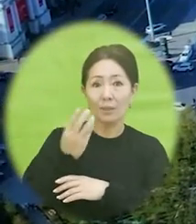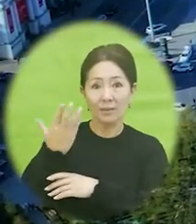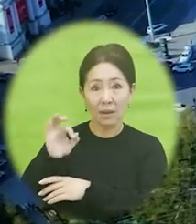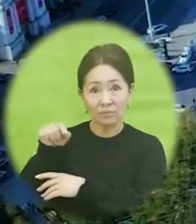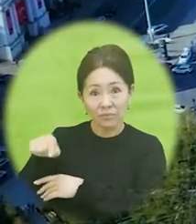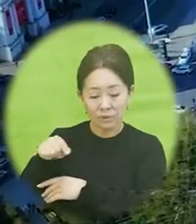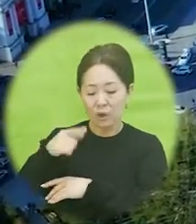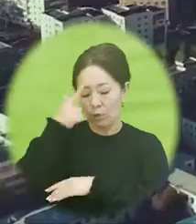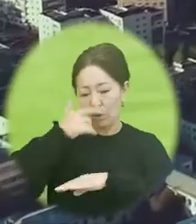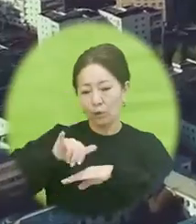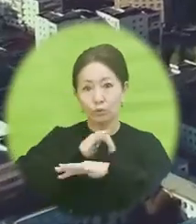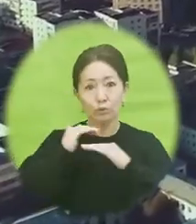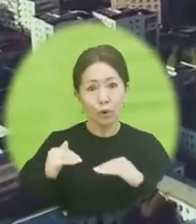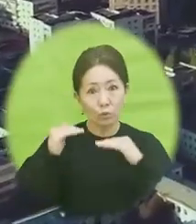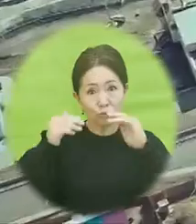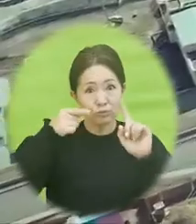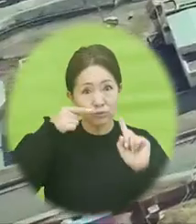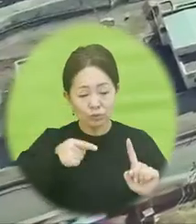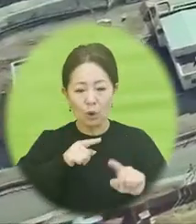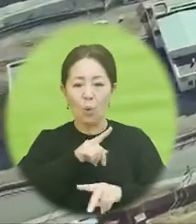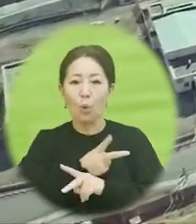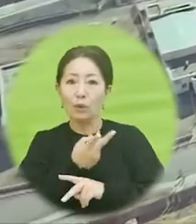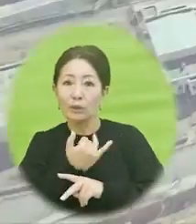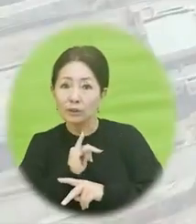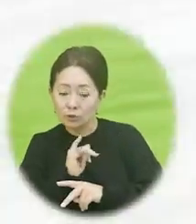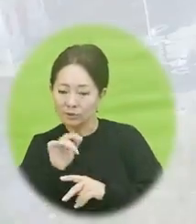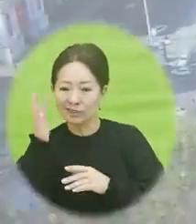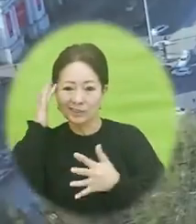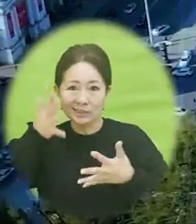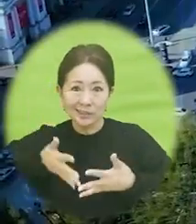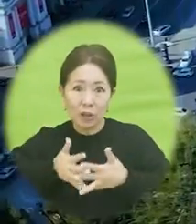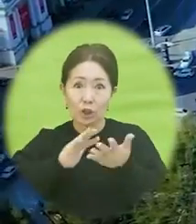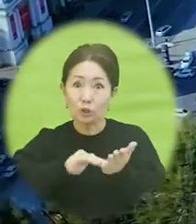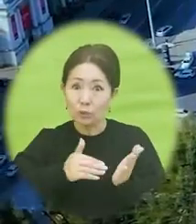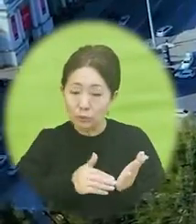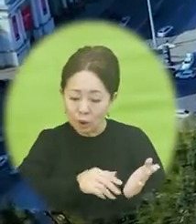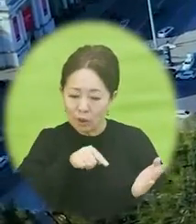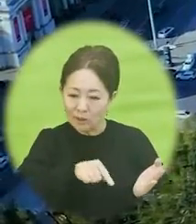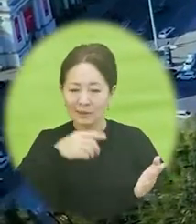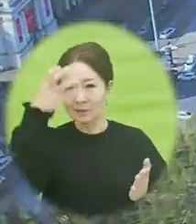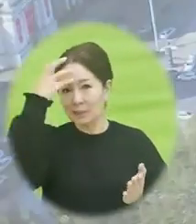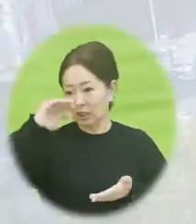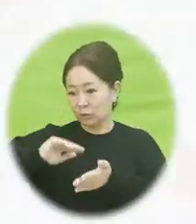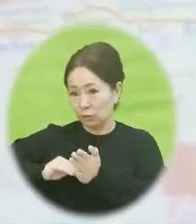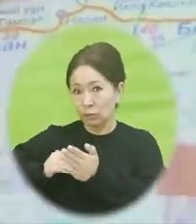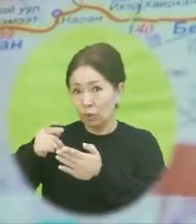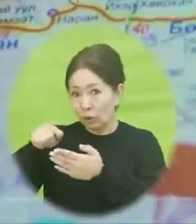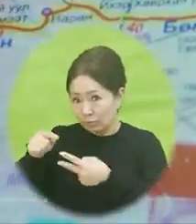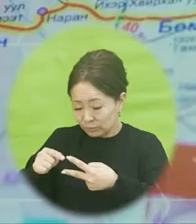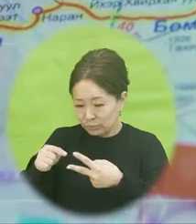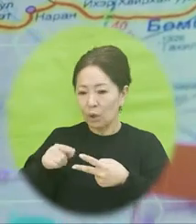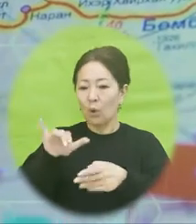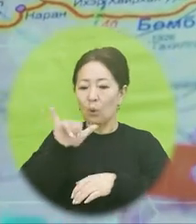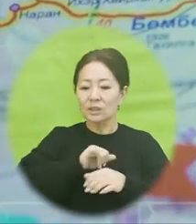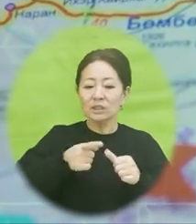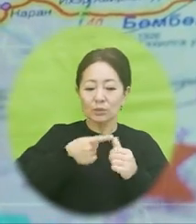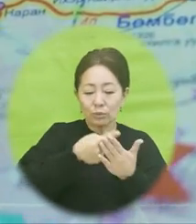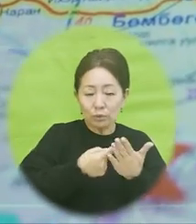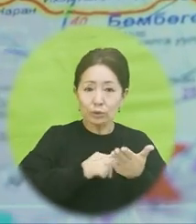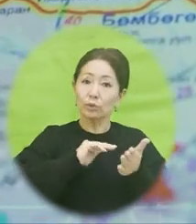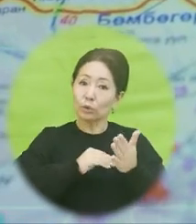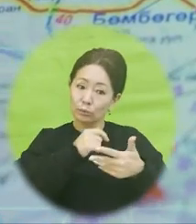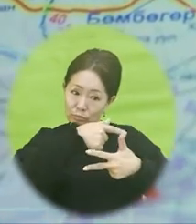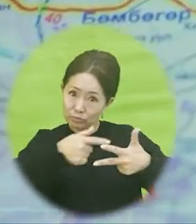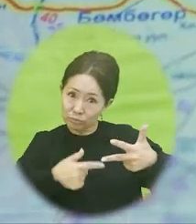2050 Монгол Улсыг хөгжүүлэх үндсэн чиглэл, хууль зүйн дотоод хэргийн яамны стратеги төлөвлөгөө, Засгийн газрын үйл ажиллагааны төлөвлөгөө, Улсын бүртгэлийн байгууллагын